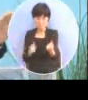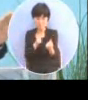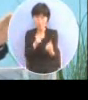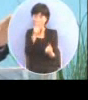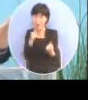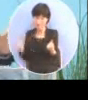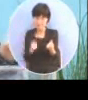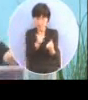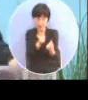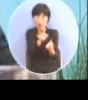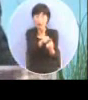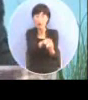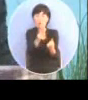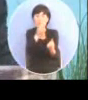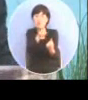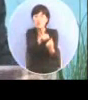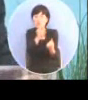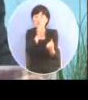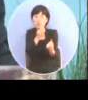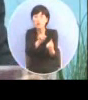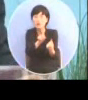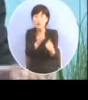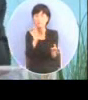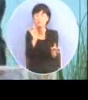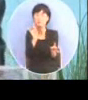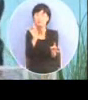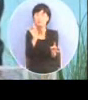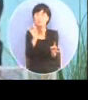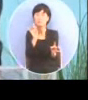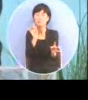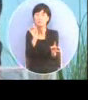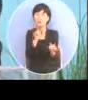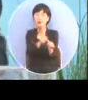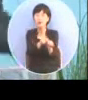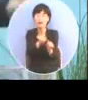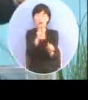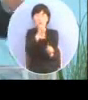Nhưng mà con chuột nào thay khi nhìn được con mèo đứng trước mặt thì không cử động được nữa.